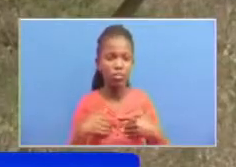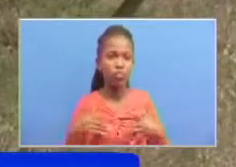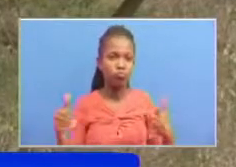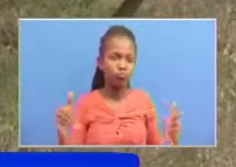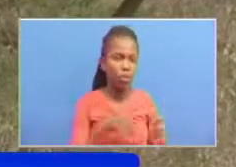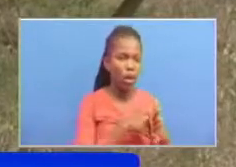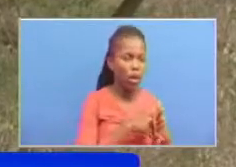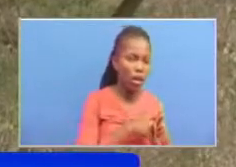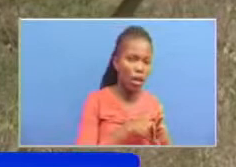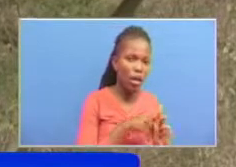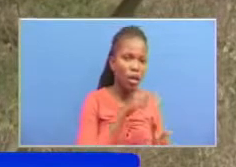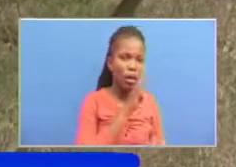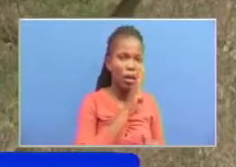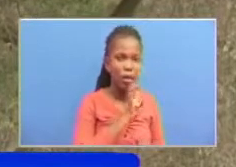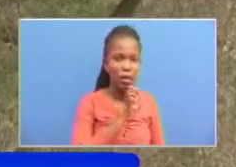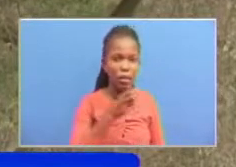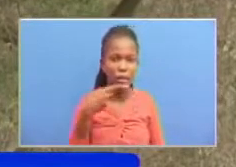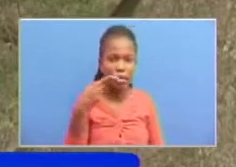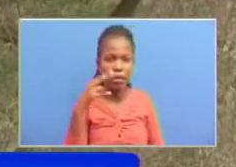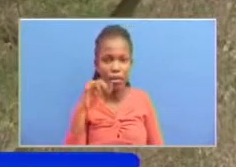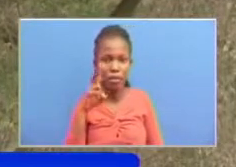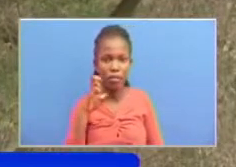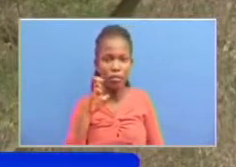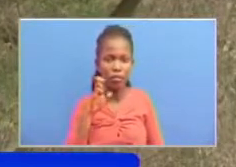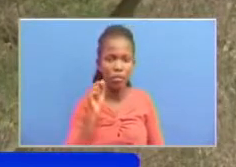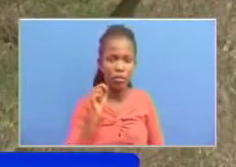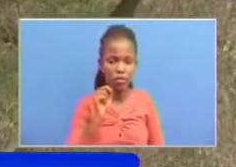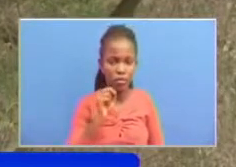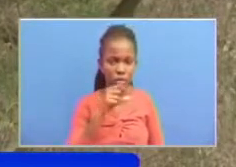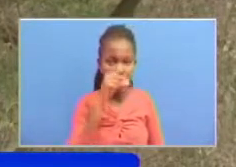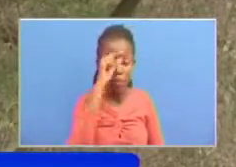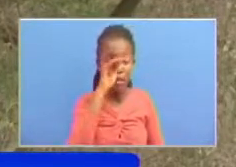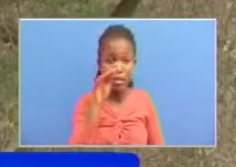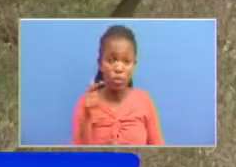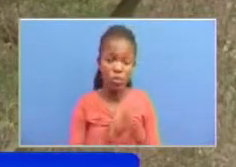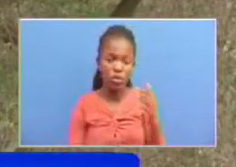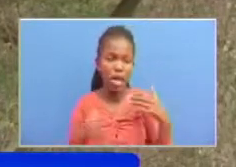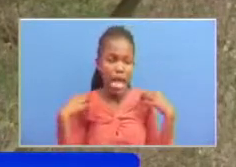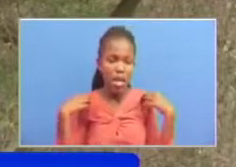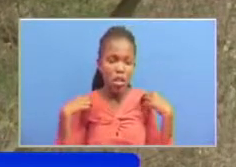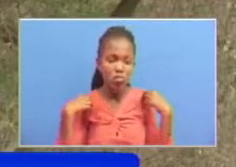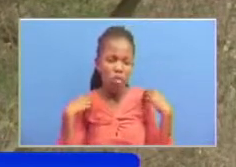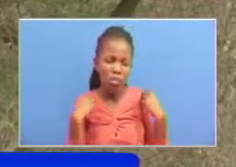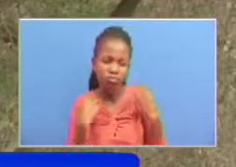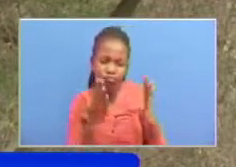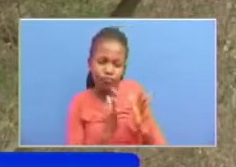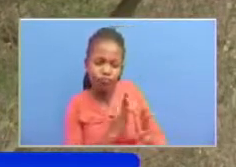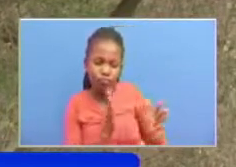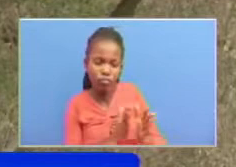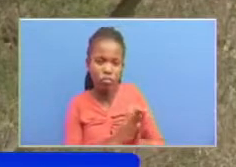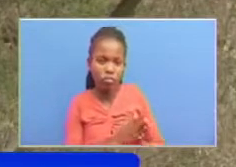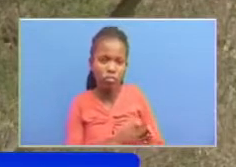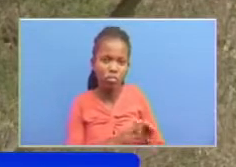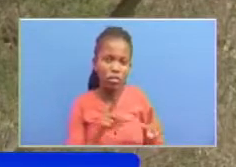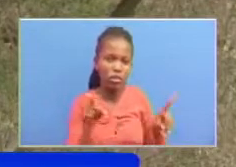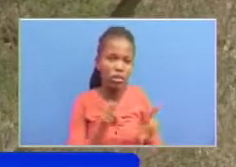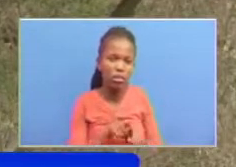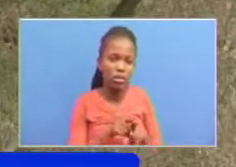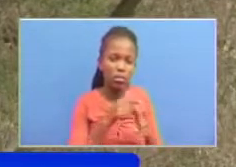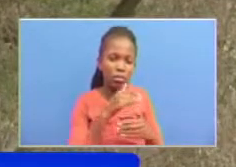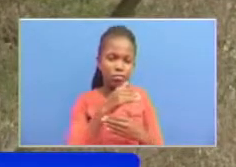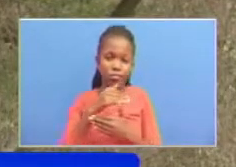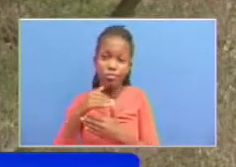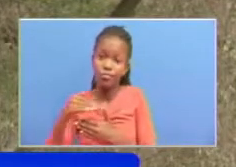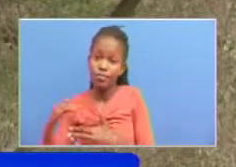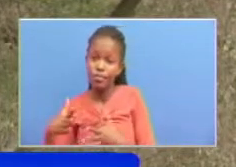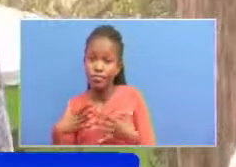kwa kinando ni silikali nene kanao na ila ya akaunti nekana kuwanguasia kutuwa kwangela utalo wa miyato ila menayo na kwiki ya wiyo wa kusia nyamu